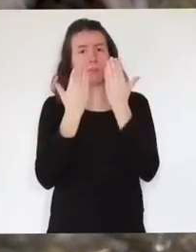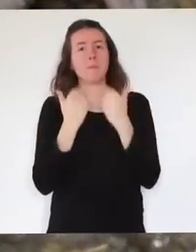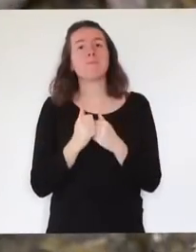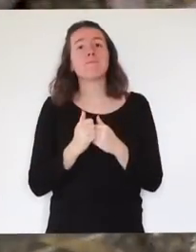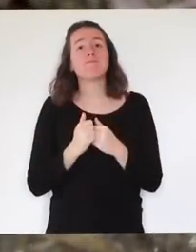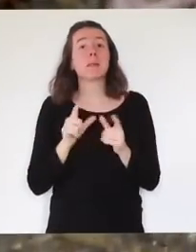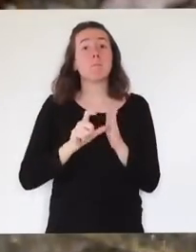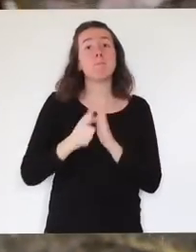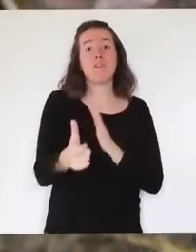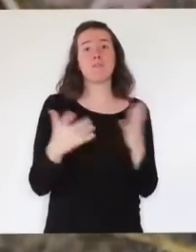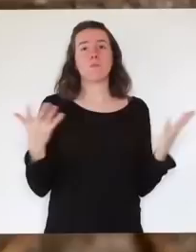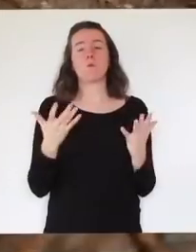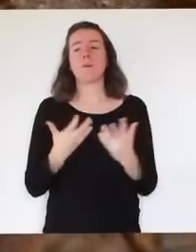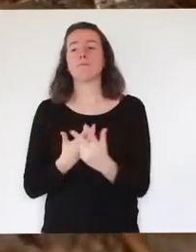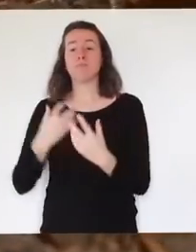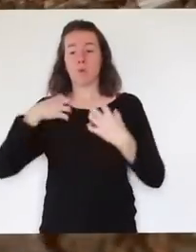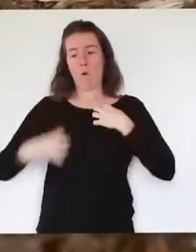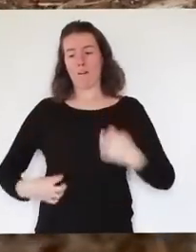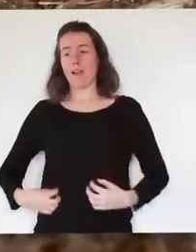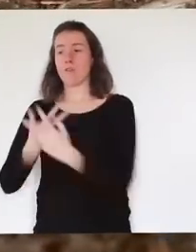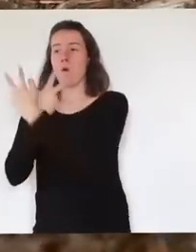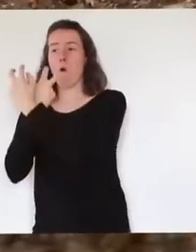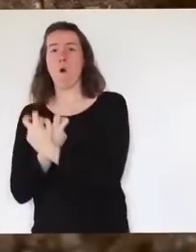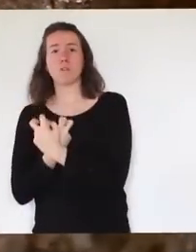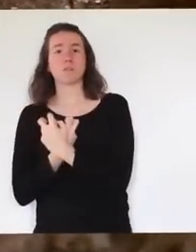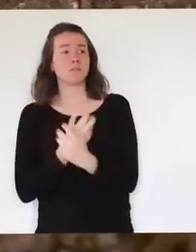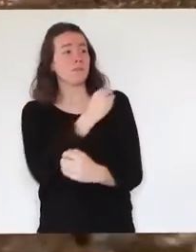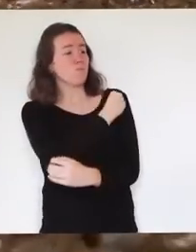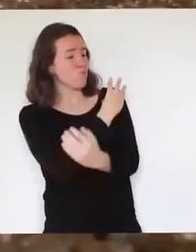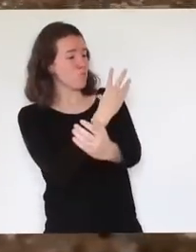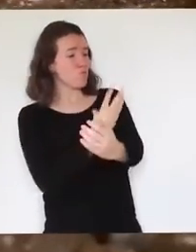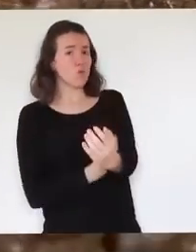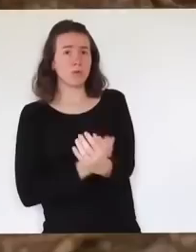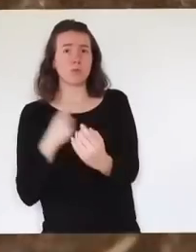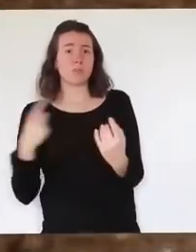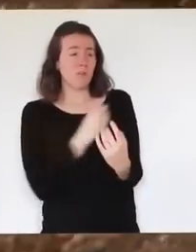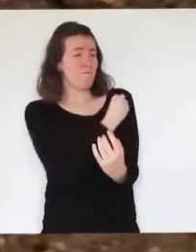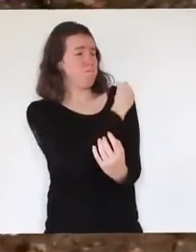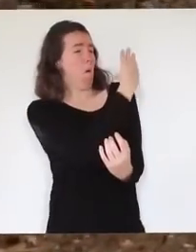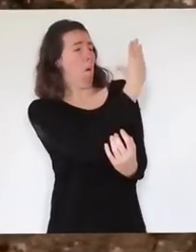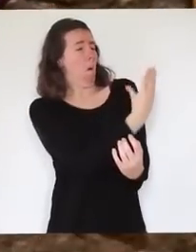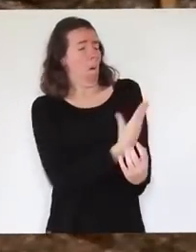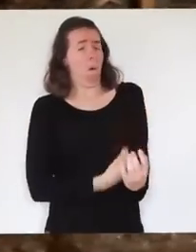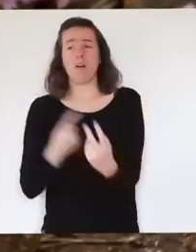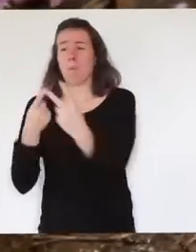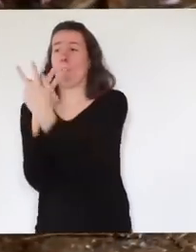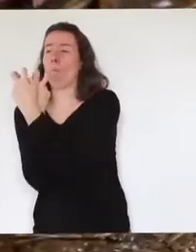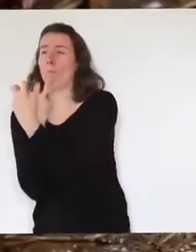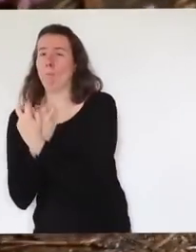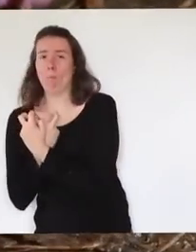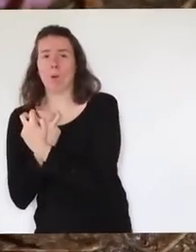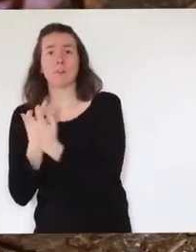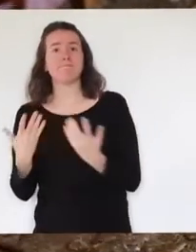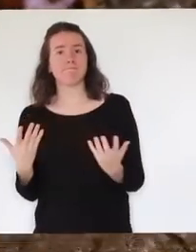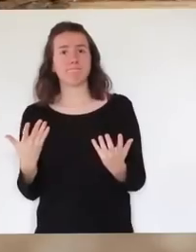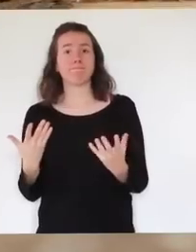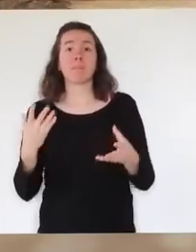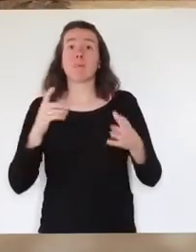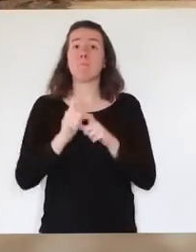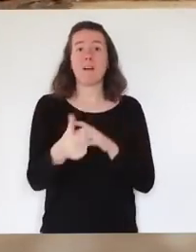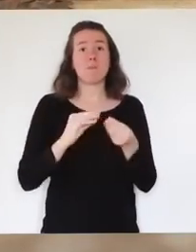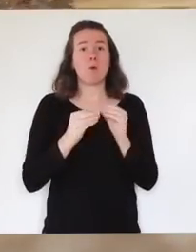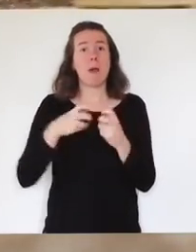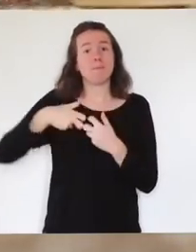des organes vitaux et des os ne suit pas celui de la masse musculaire. Les poulets souffrent alors de problèmes articulaires, cardiaques